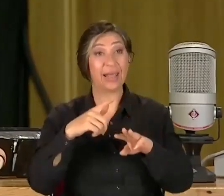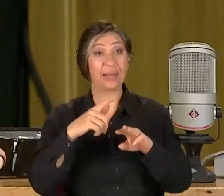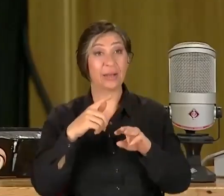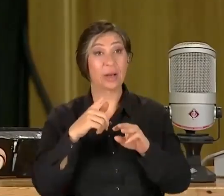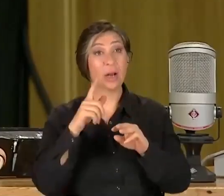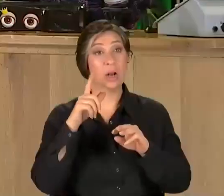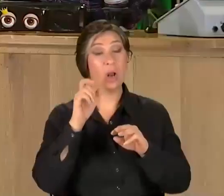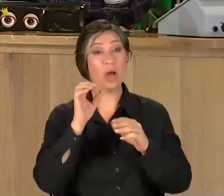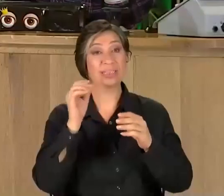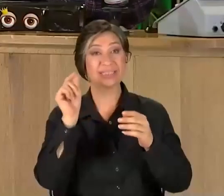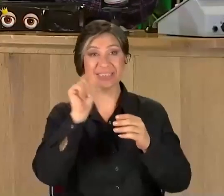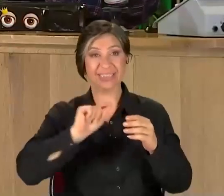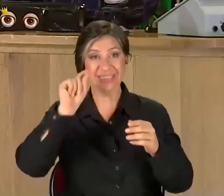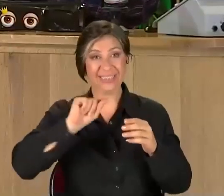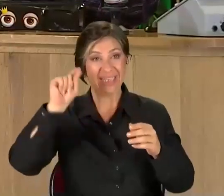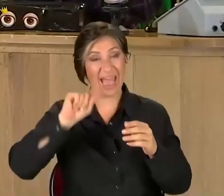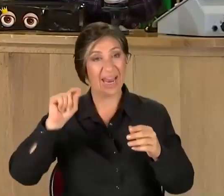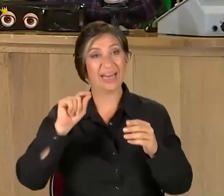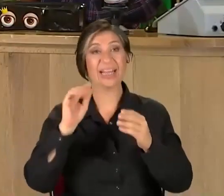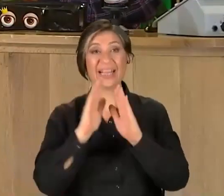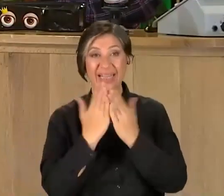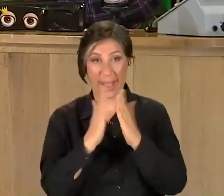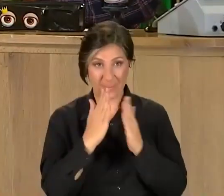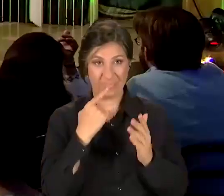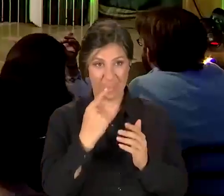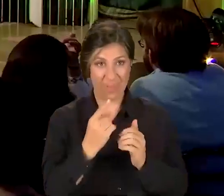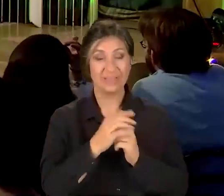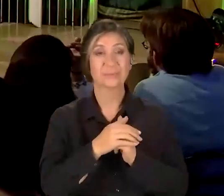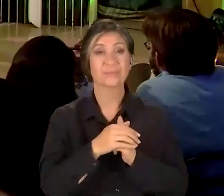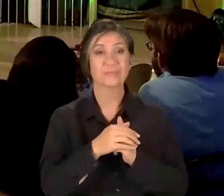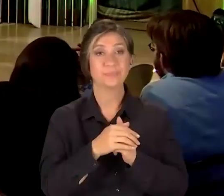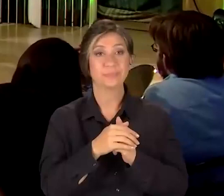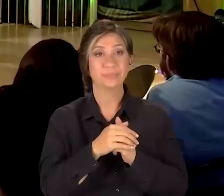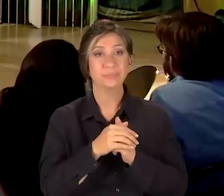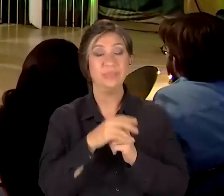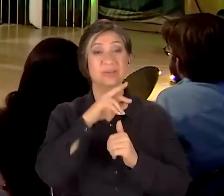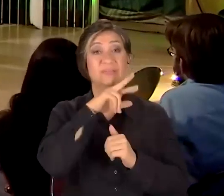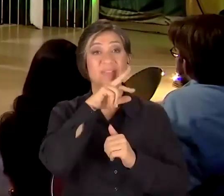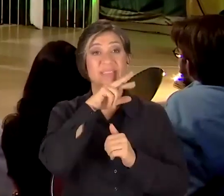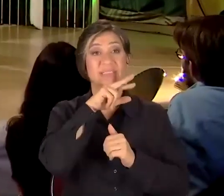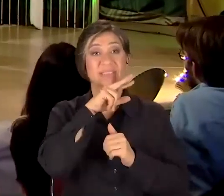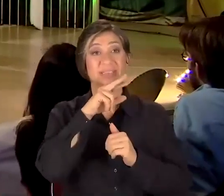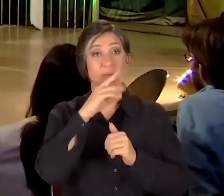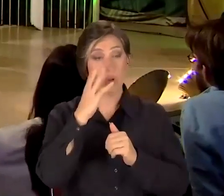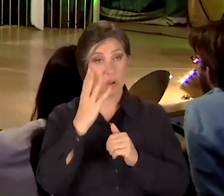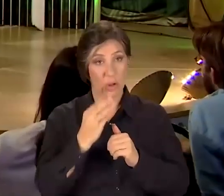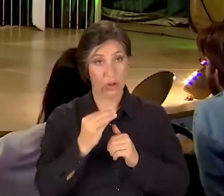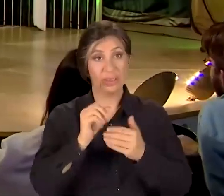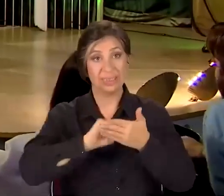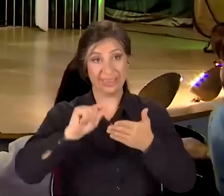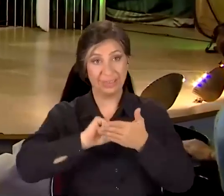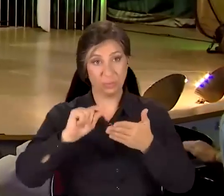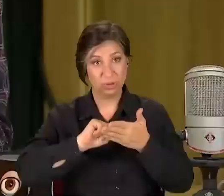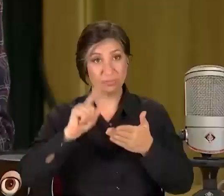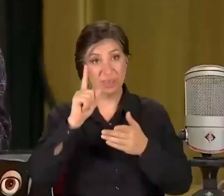Roy çizgiler ve eser galiba, değil evet mi? Ve Fransızca olarak yazılmış